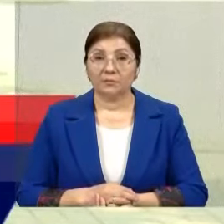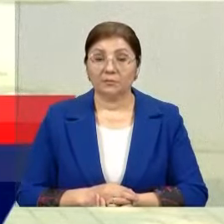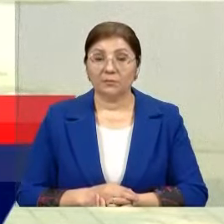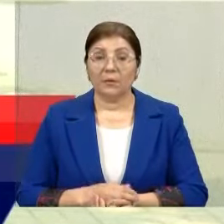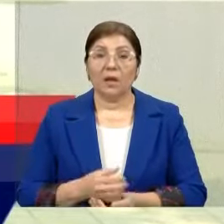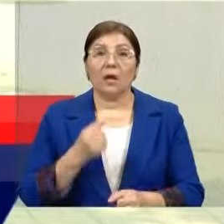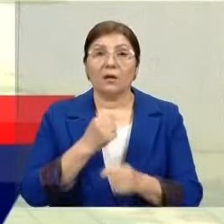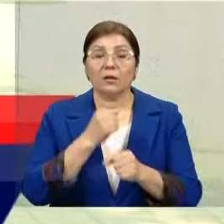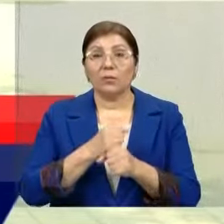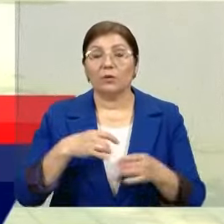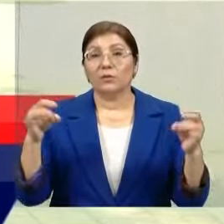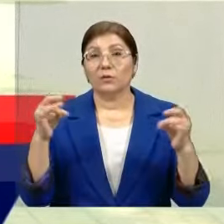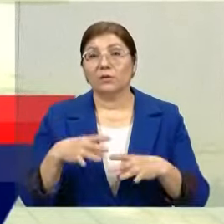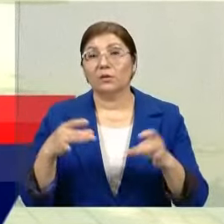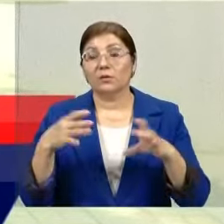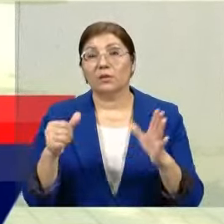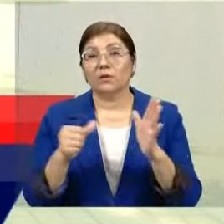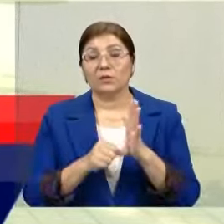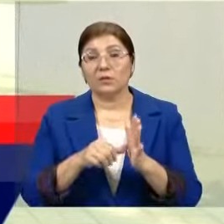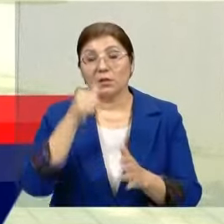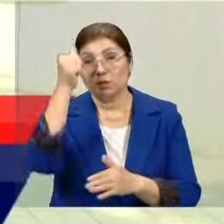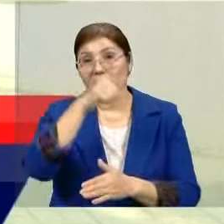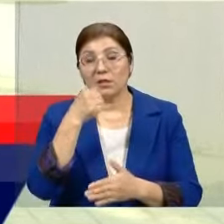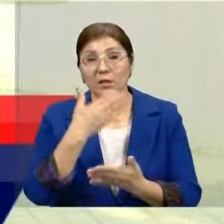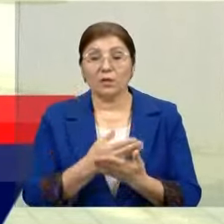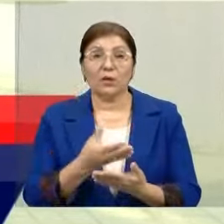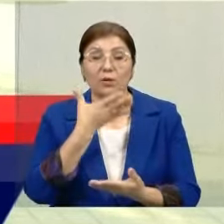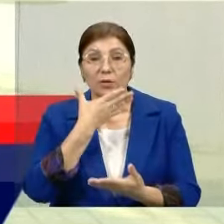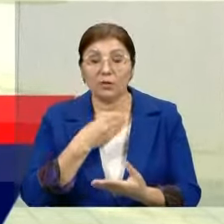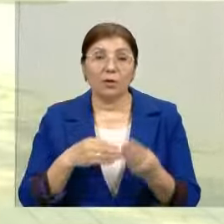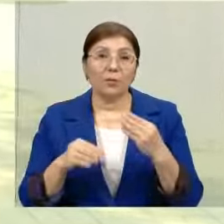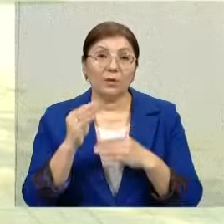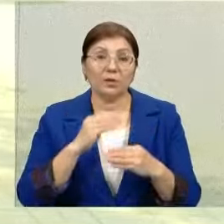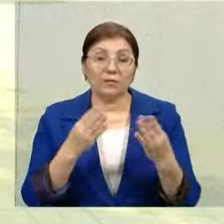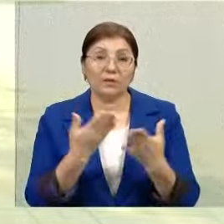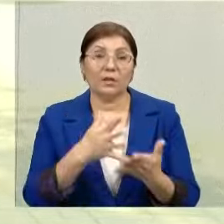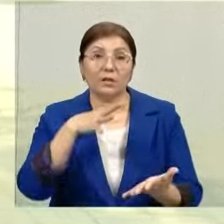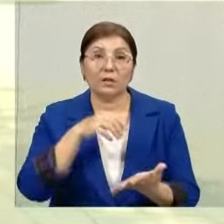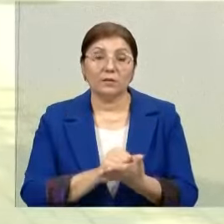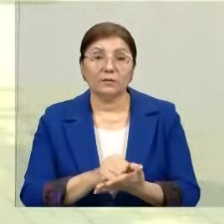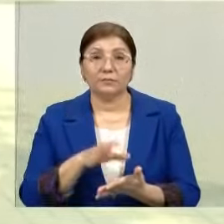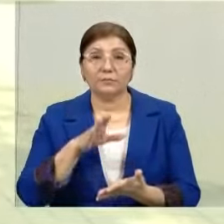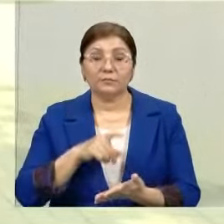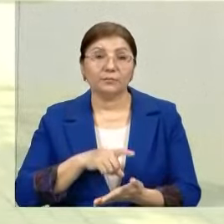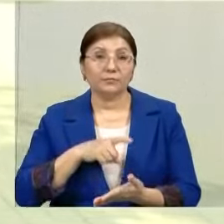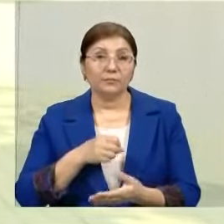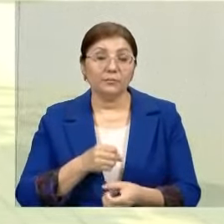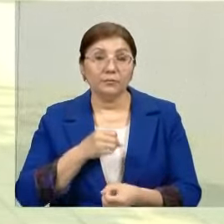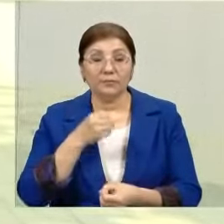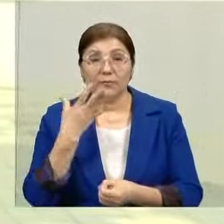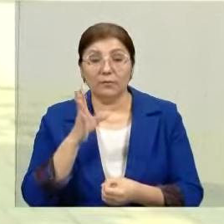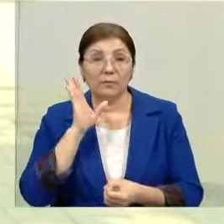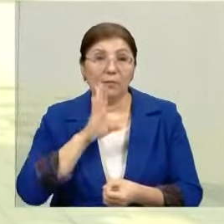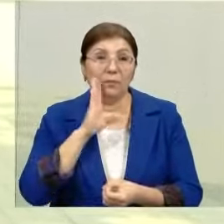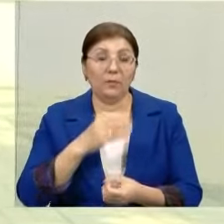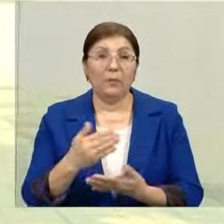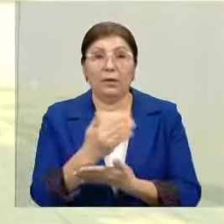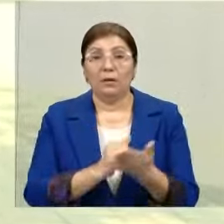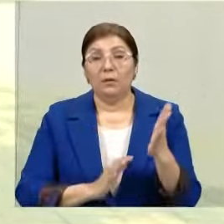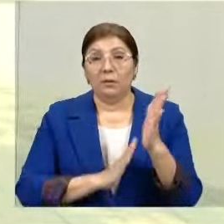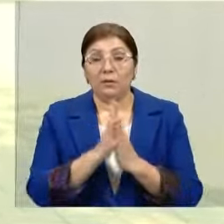В ресторане я работаю 6 лет. Можно сказать, навожу красоту на близлежащей территории. Занимаюсь поливом цветов и зеленых насаждений. Убираю сорную